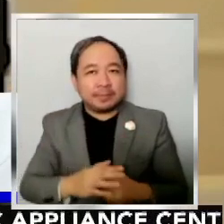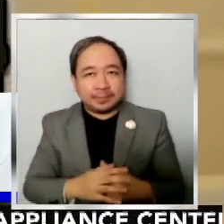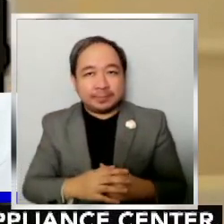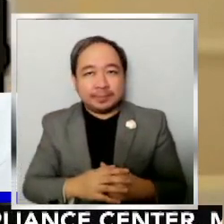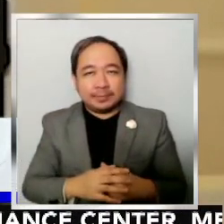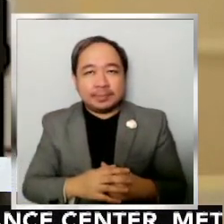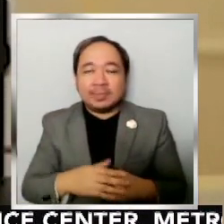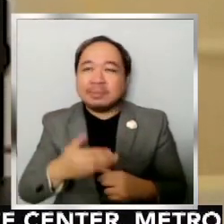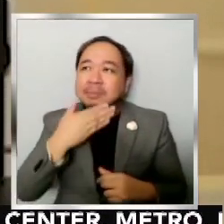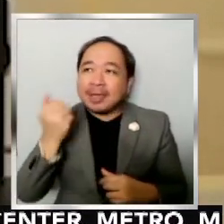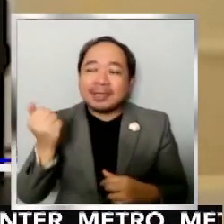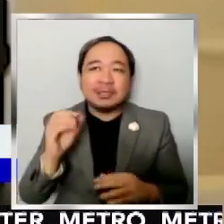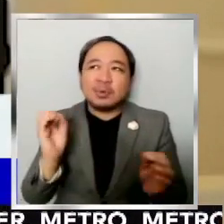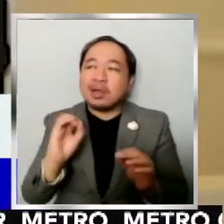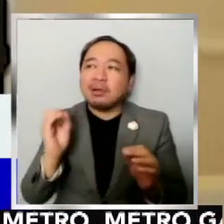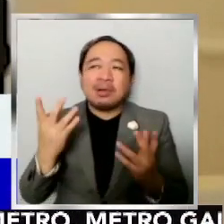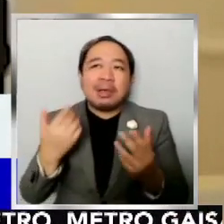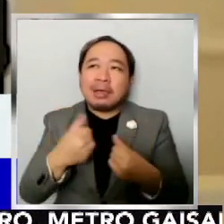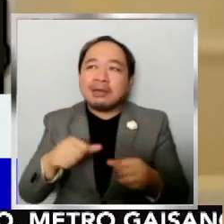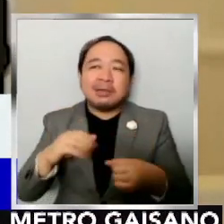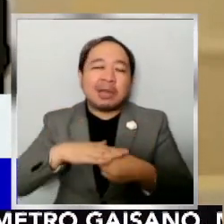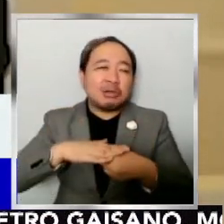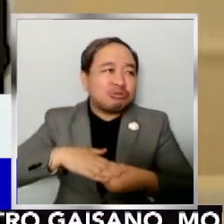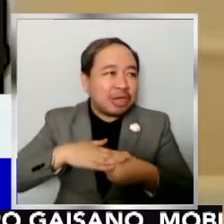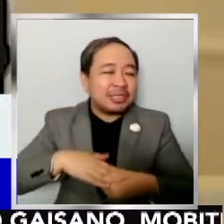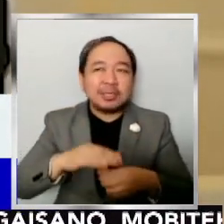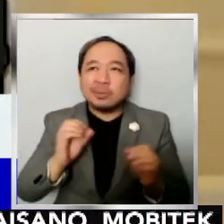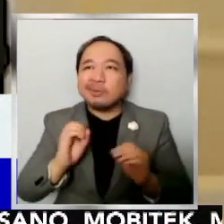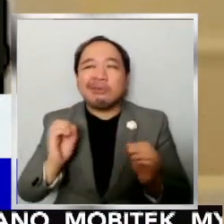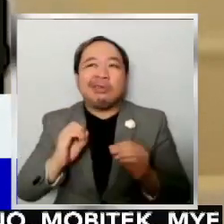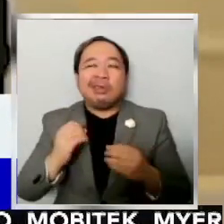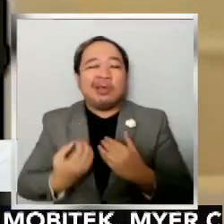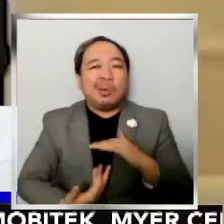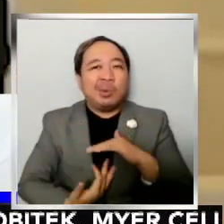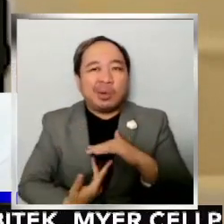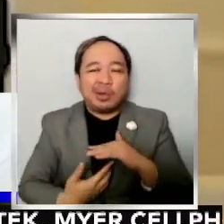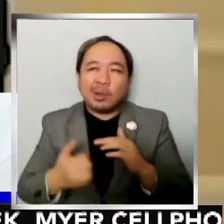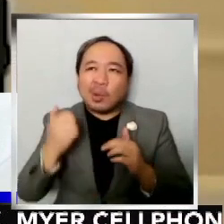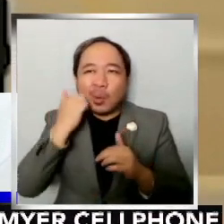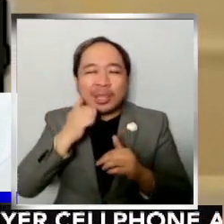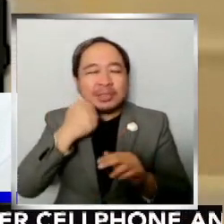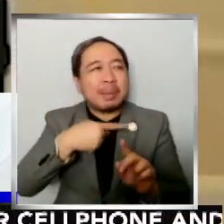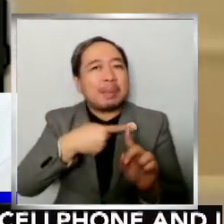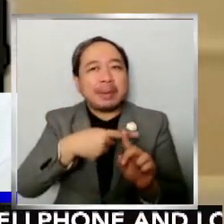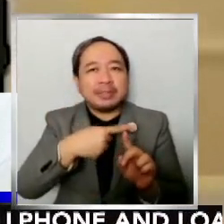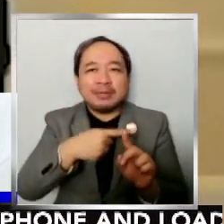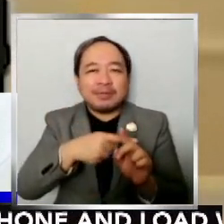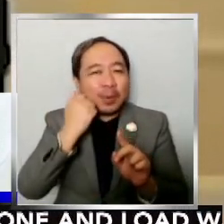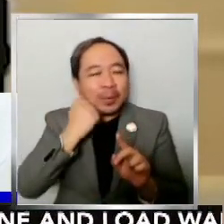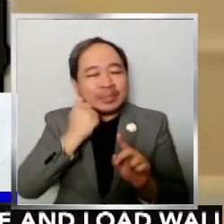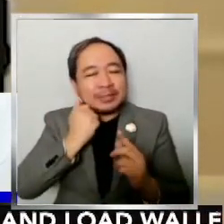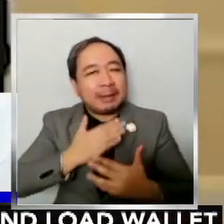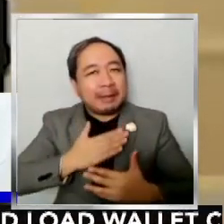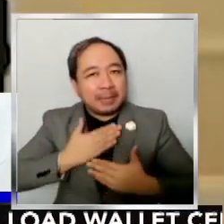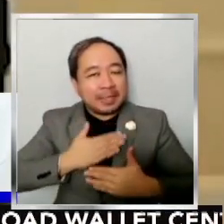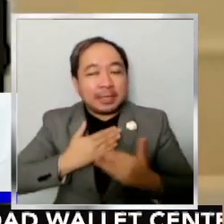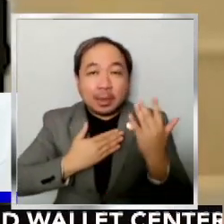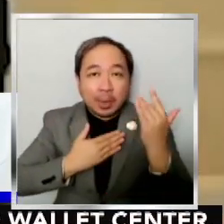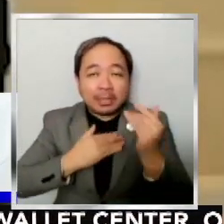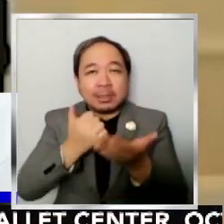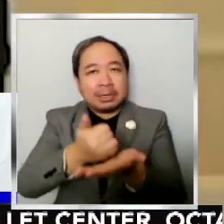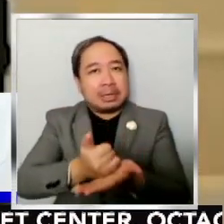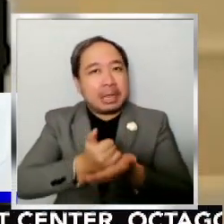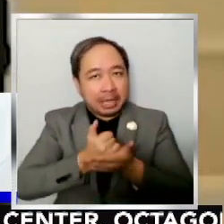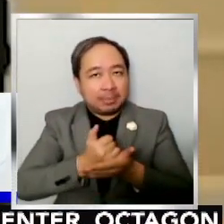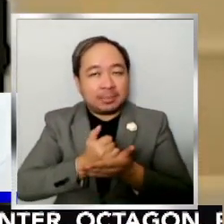kang dinadala, wala kang pasan-pasan. Mas maganda na always happy, always good vibes. Kasi mas makakatulong yun sa'yo kaysa maging